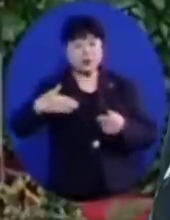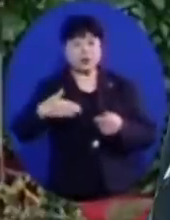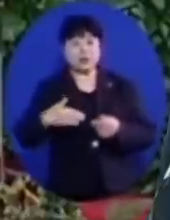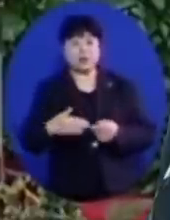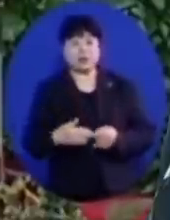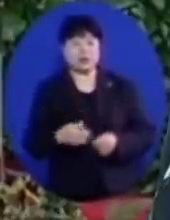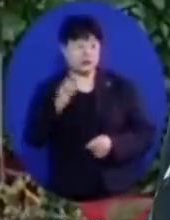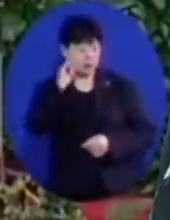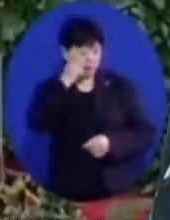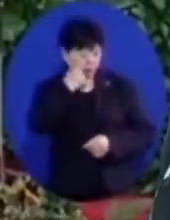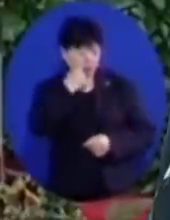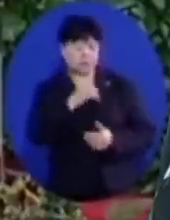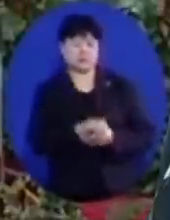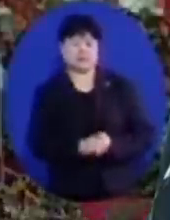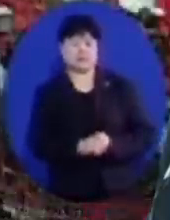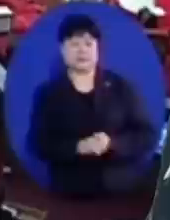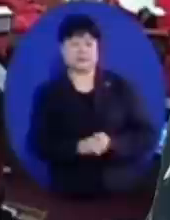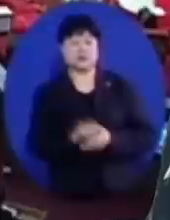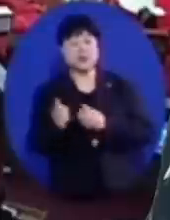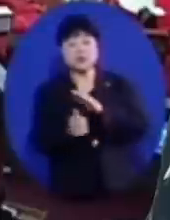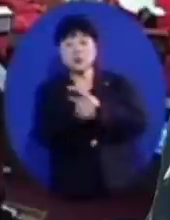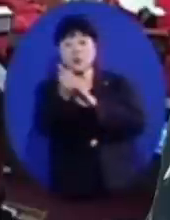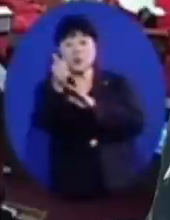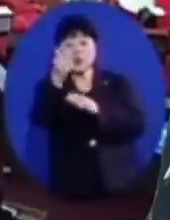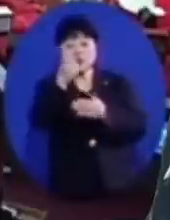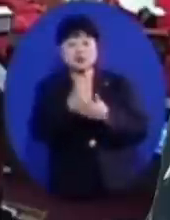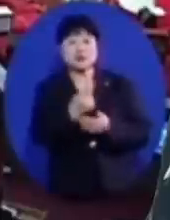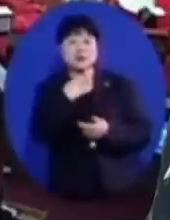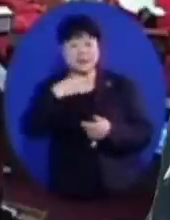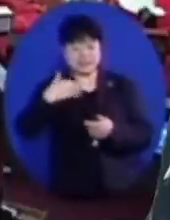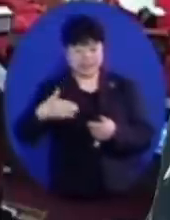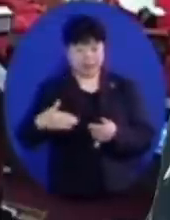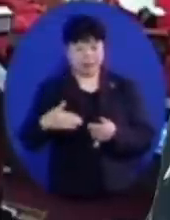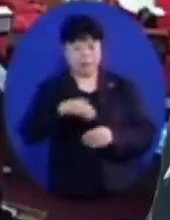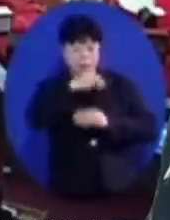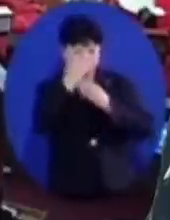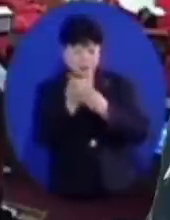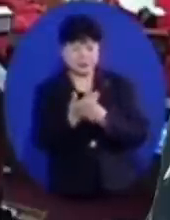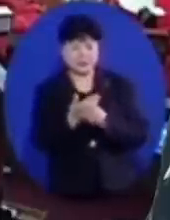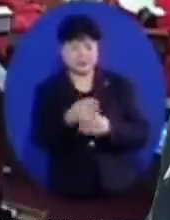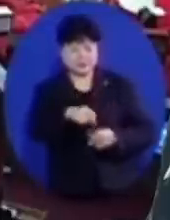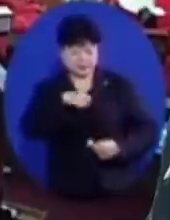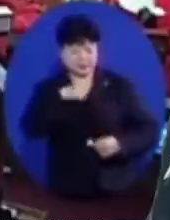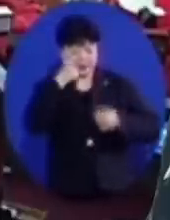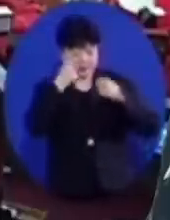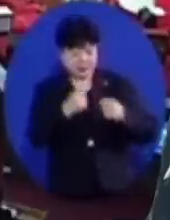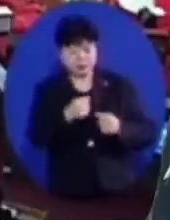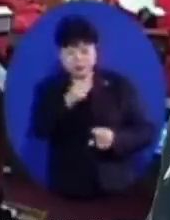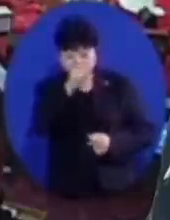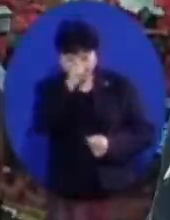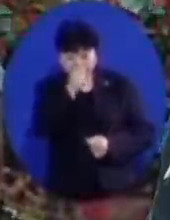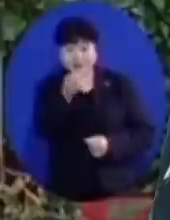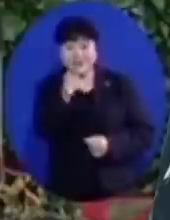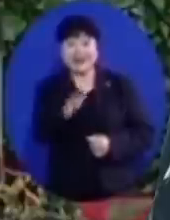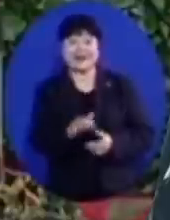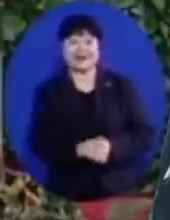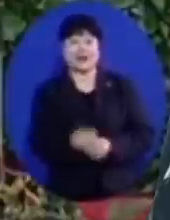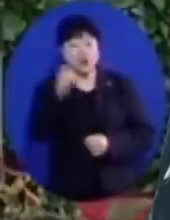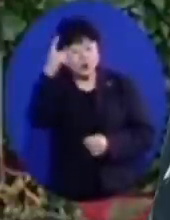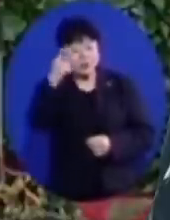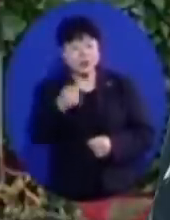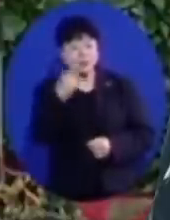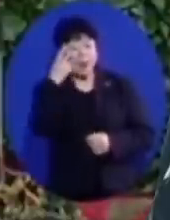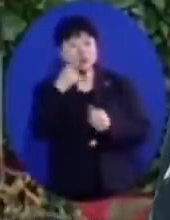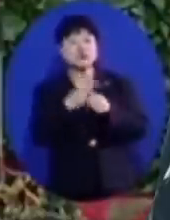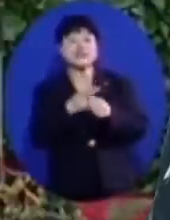있을까요 우리의 소원은 죄를 짓지 않고 온전히 의롭게 살 수 있으면 좋겠는데 위대한